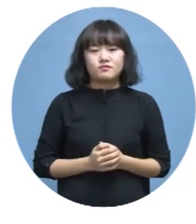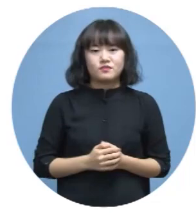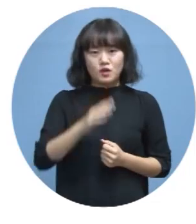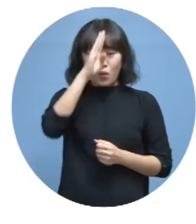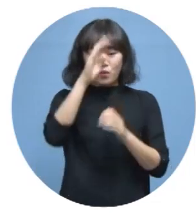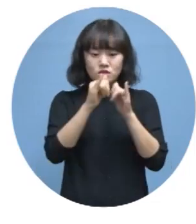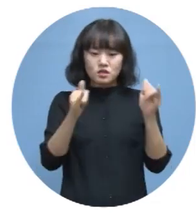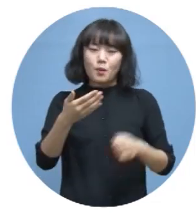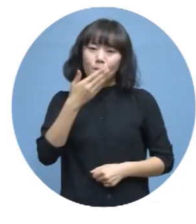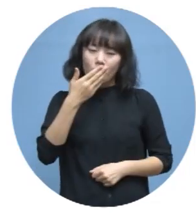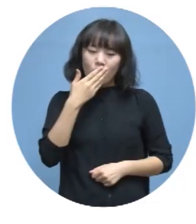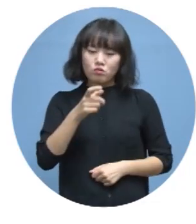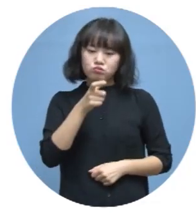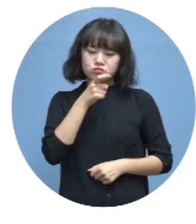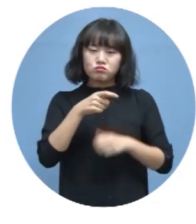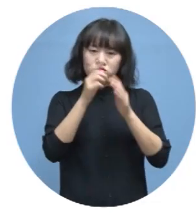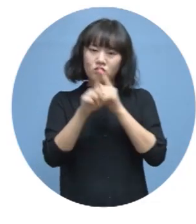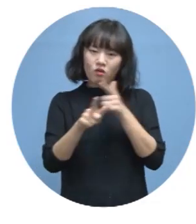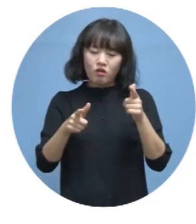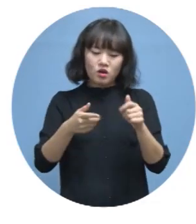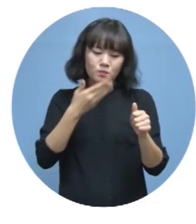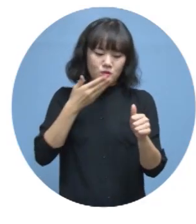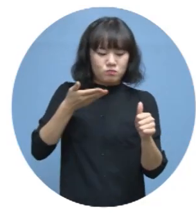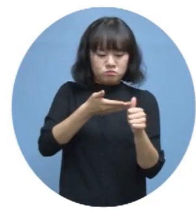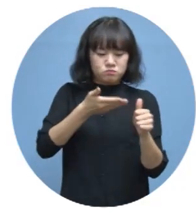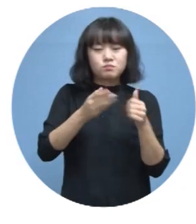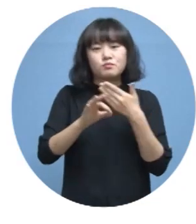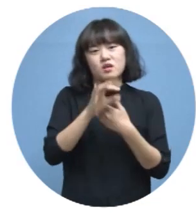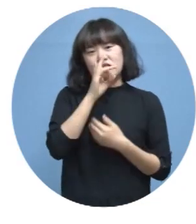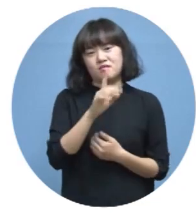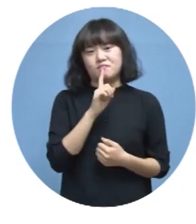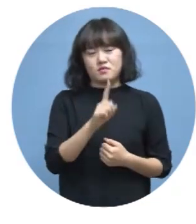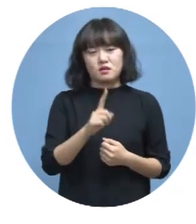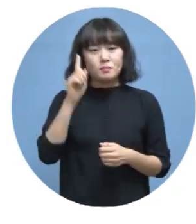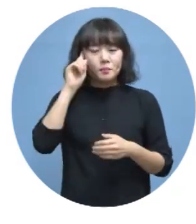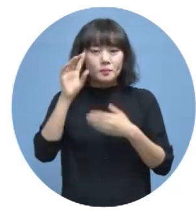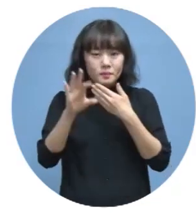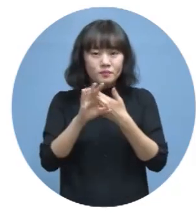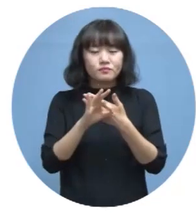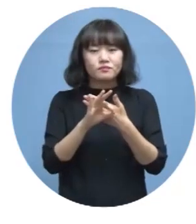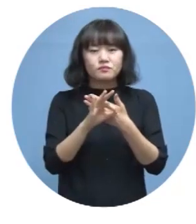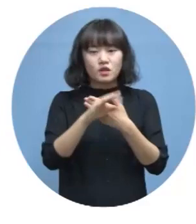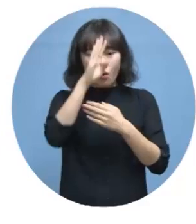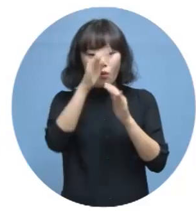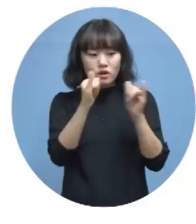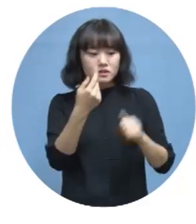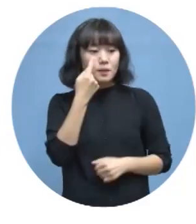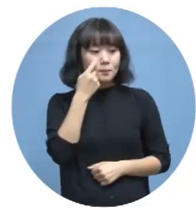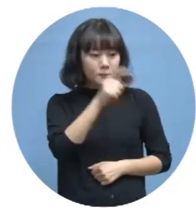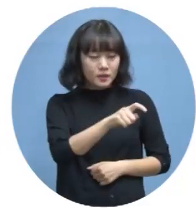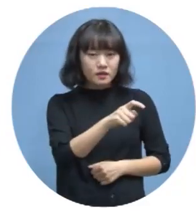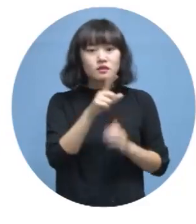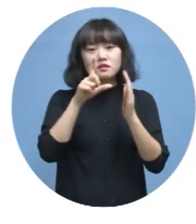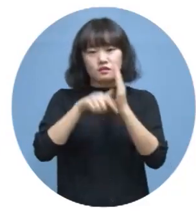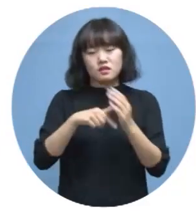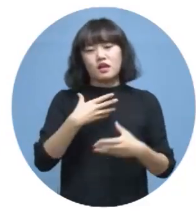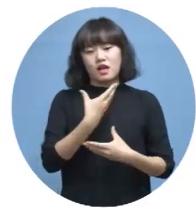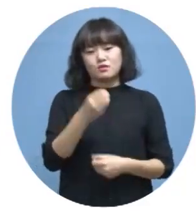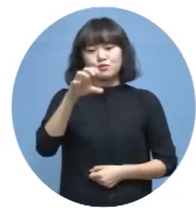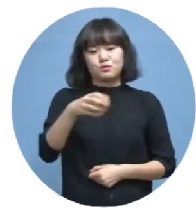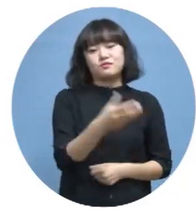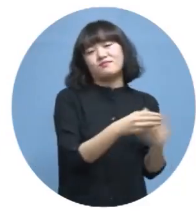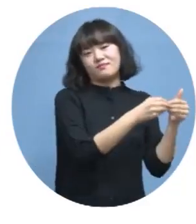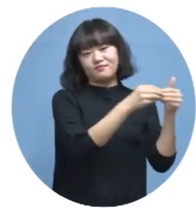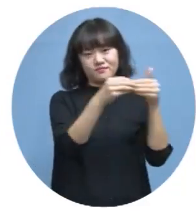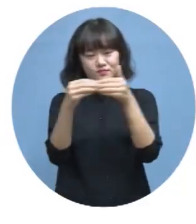환자에게 음식물과 물을 주거나 섭취해서는 안 됩니다. 만일 뱀에 물린 환자를 발견했을 시 안전한 곳으로 옮긴